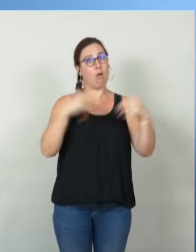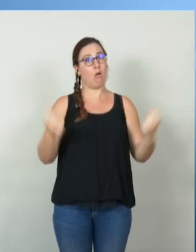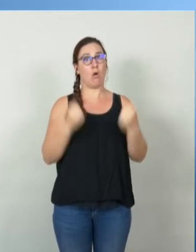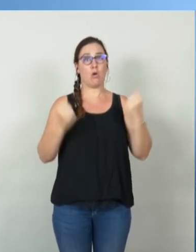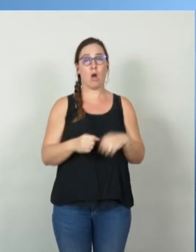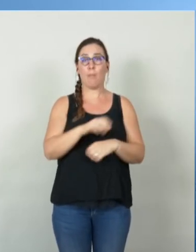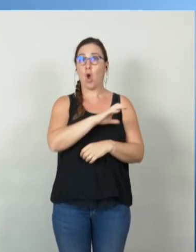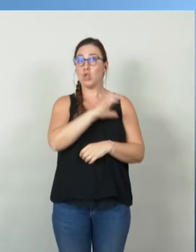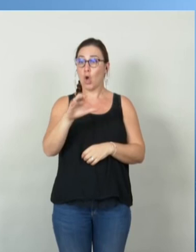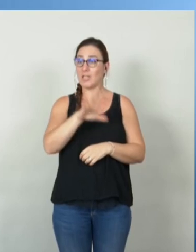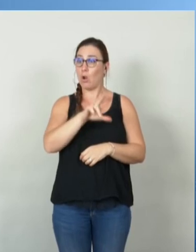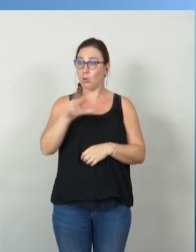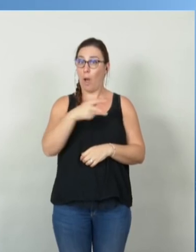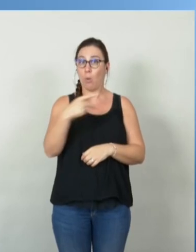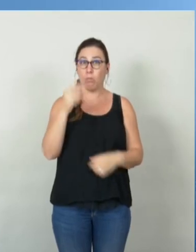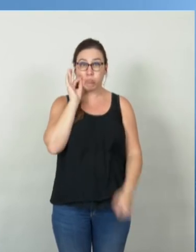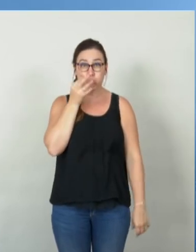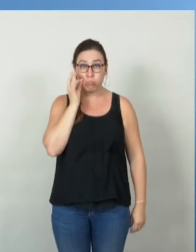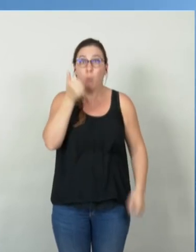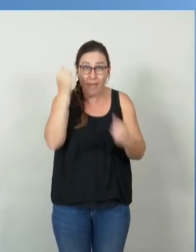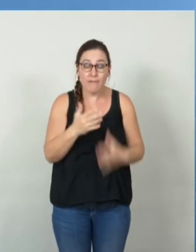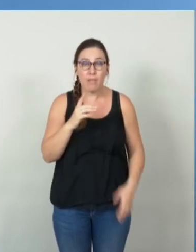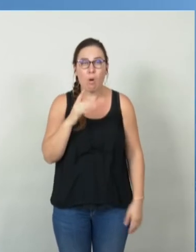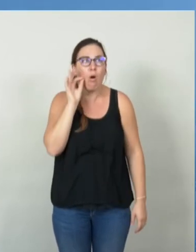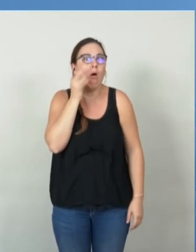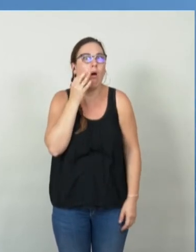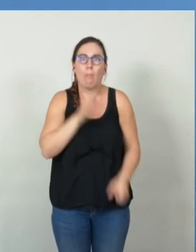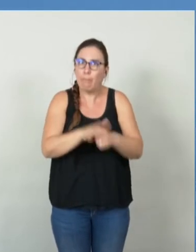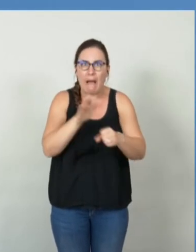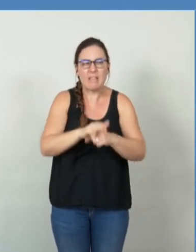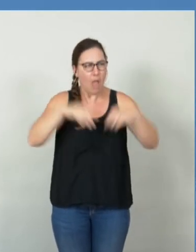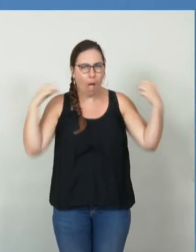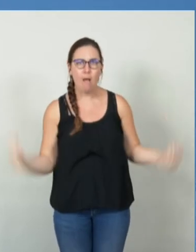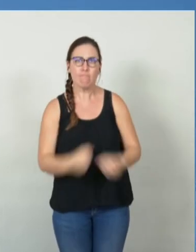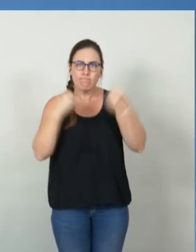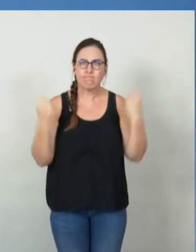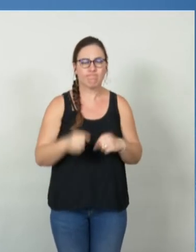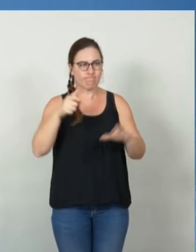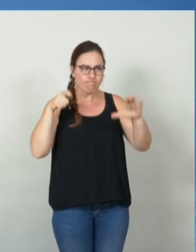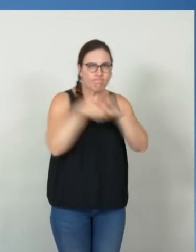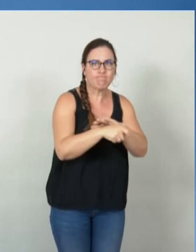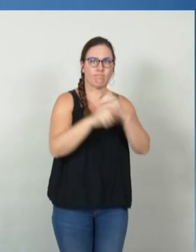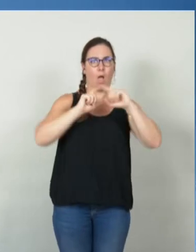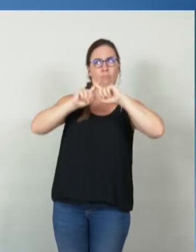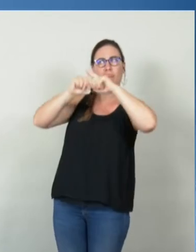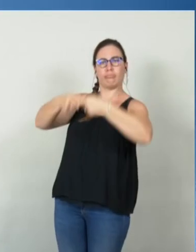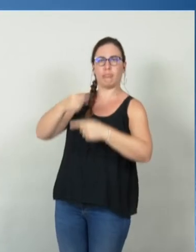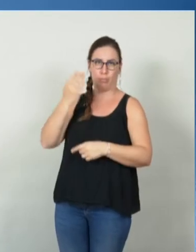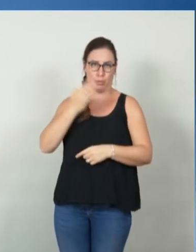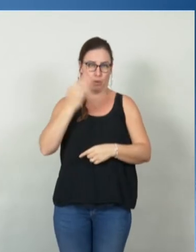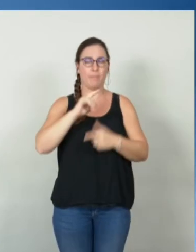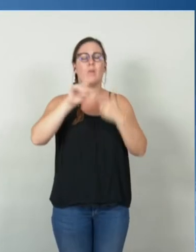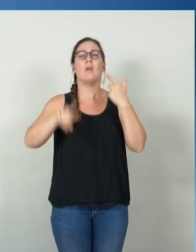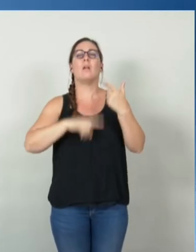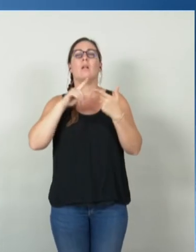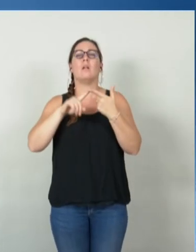153 euros par événement c'est pas énorme on a besoin de tous les leviers possible et imaginables pour argumenter voilà et deuxième point par